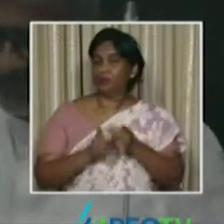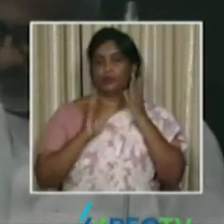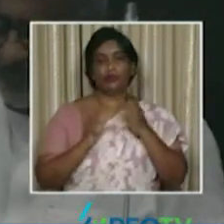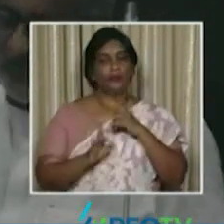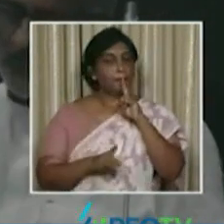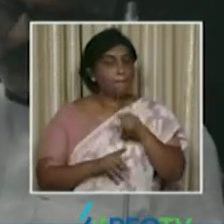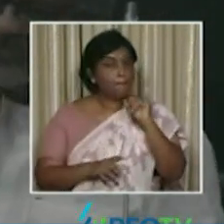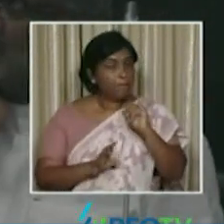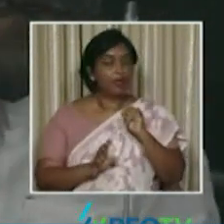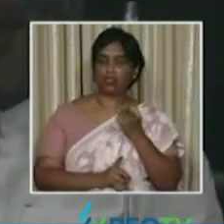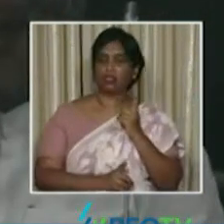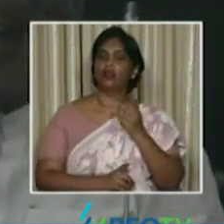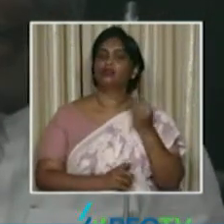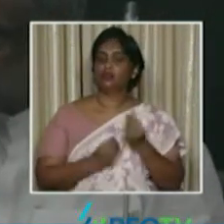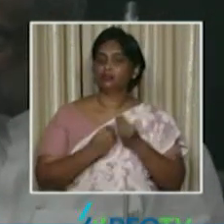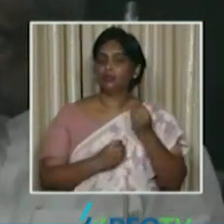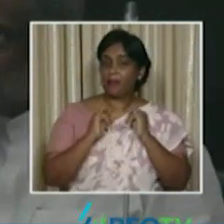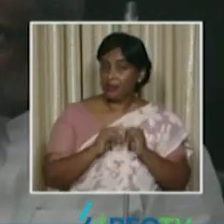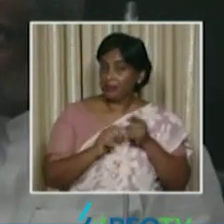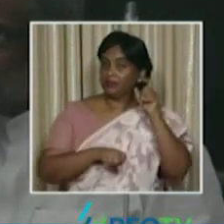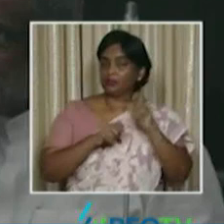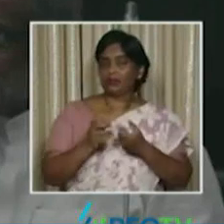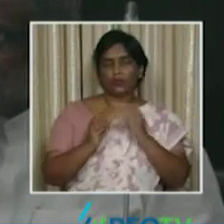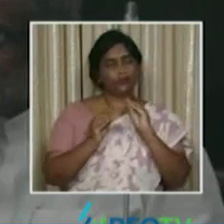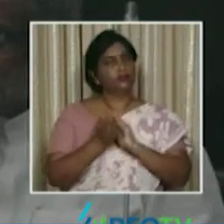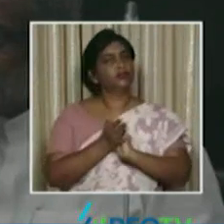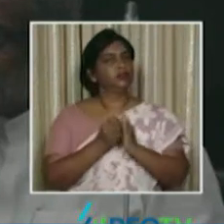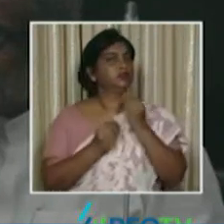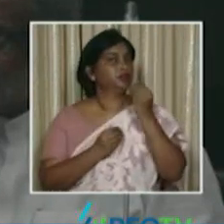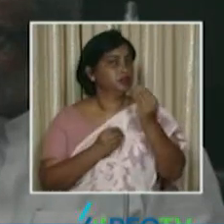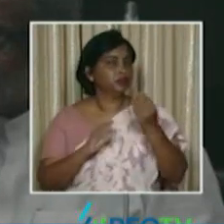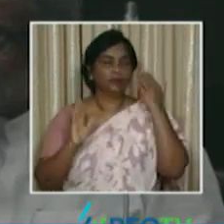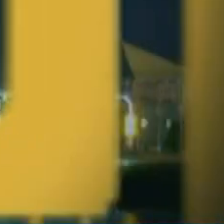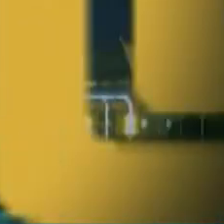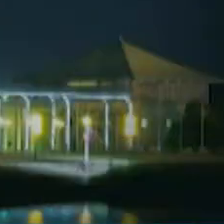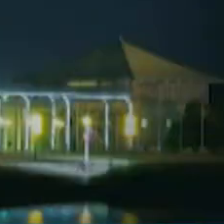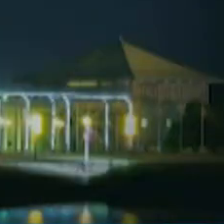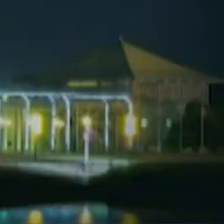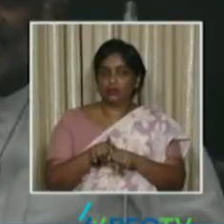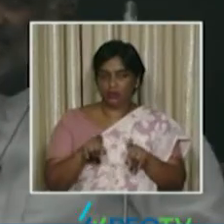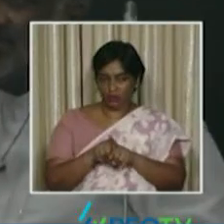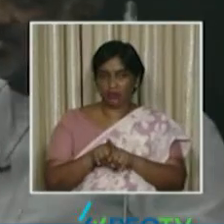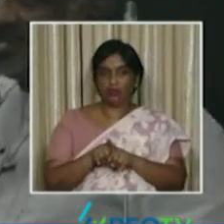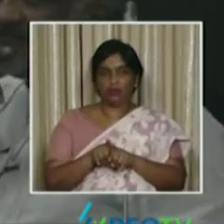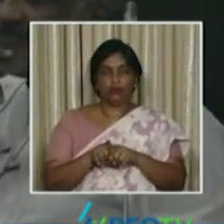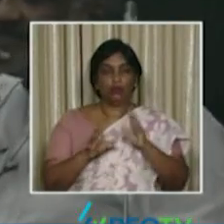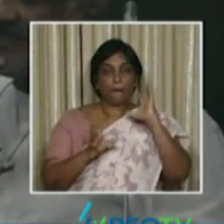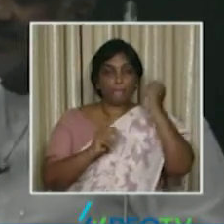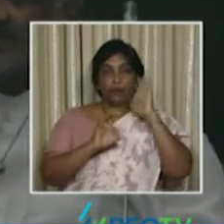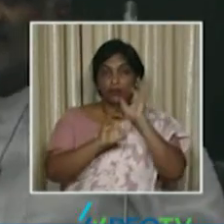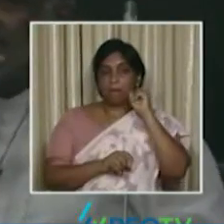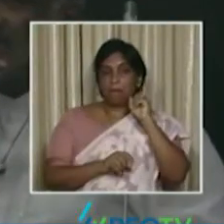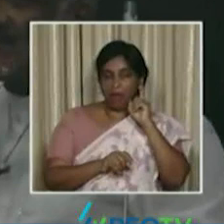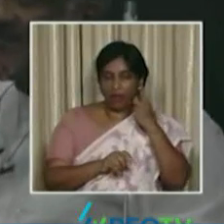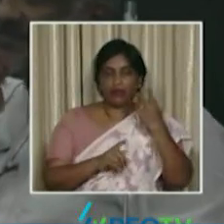වැරදි කරුවන්ට දඬුවම් කිරීම සඳහා මේ වින්දිතයන්ට යම් සහනයක් ලබා දීම කියන කාරණය වැදගත් වෙනවා ප්‍රතිඵල නිකුත් කිරීම ප්‍රමාද